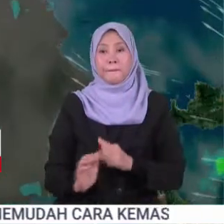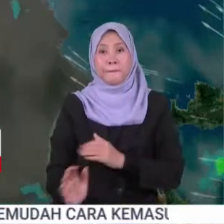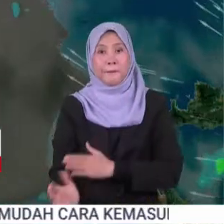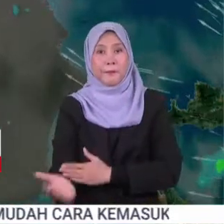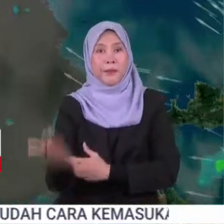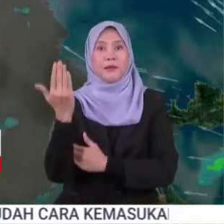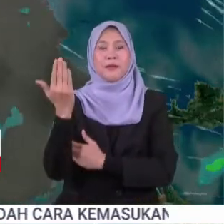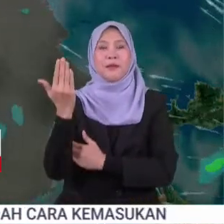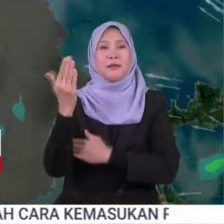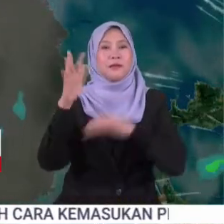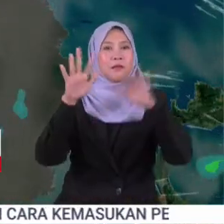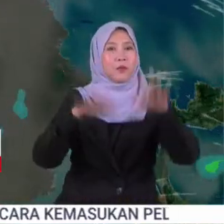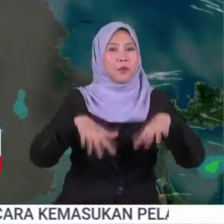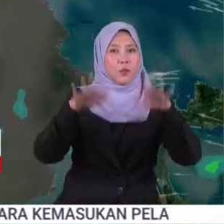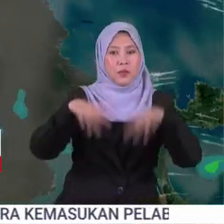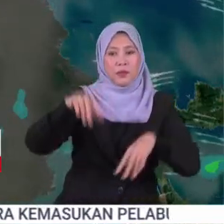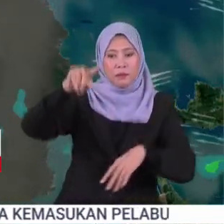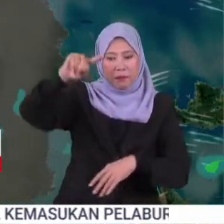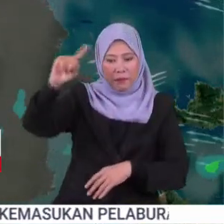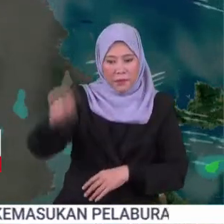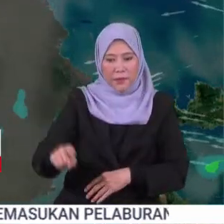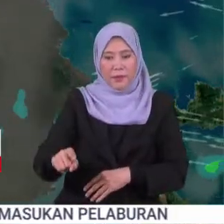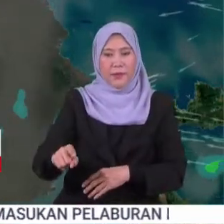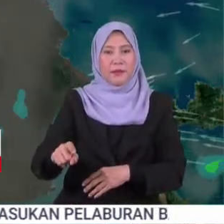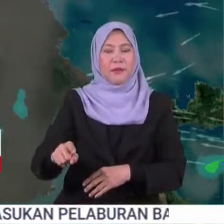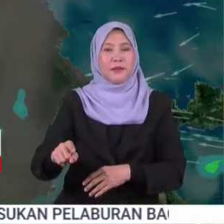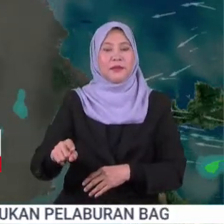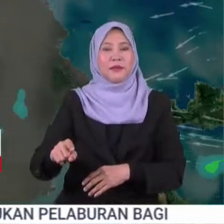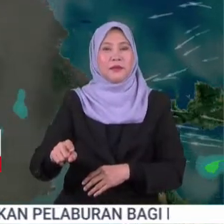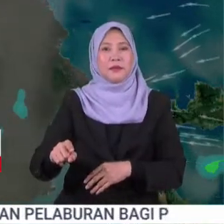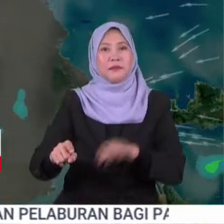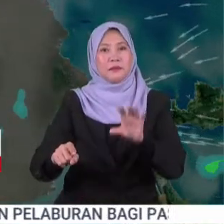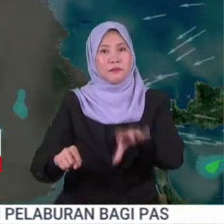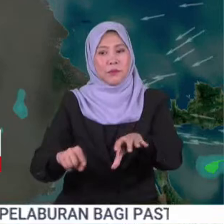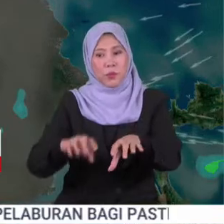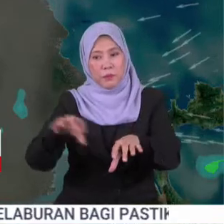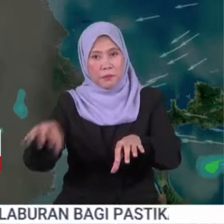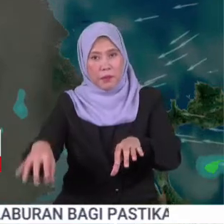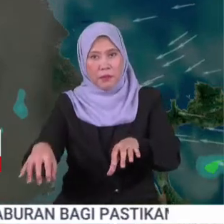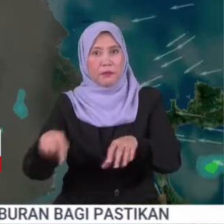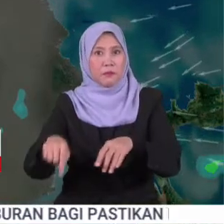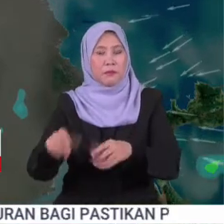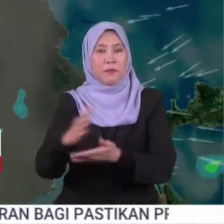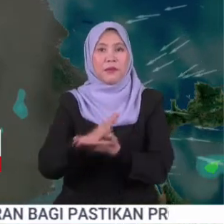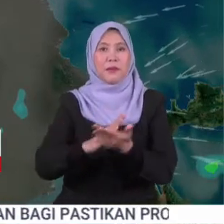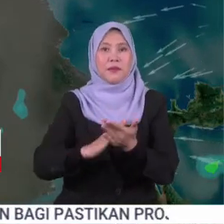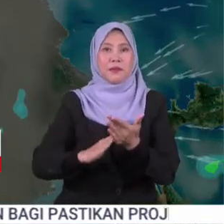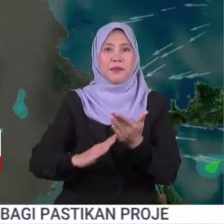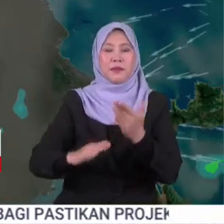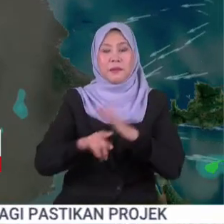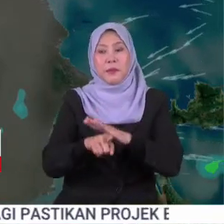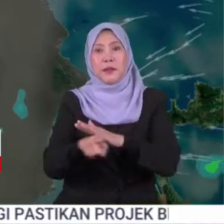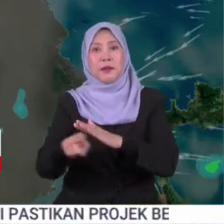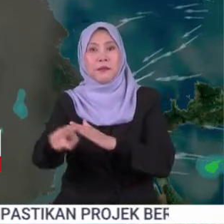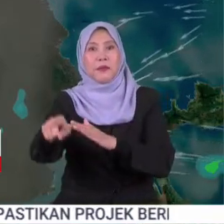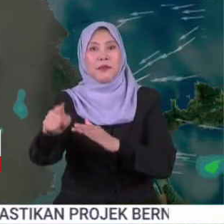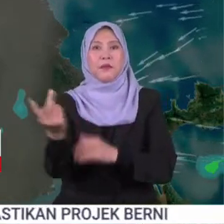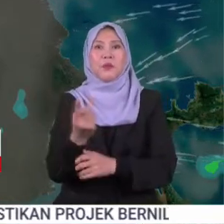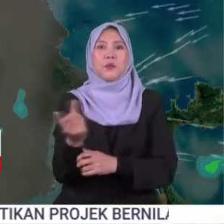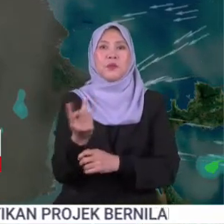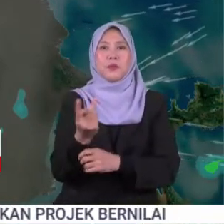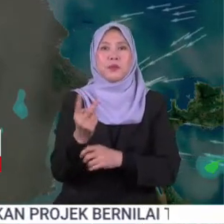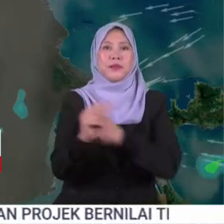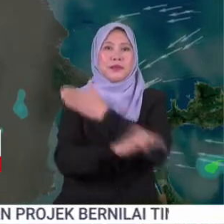pagi, hujan darut petir dijangkakan boleh berlaku di satu dua tempat melibatkan bahagian pedalaman di